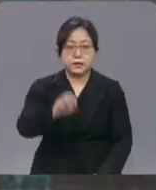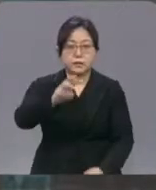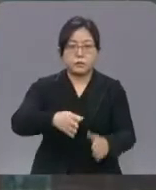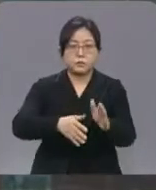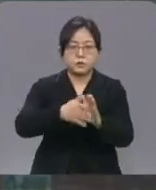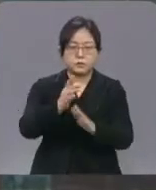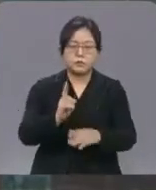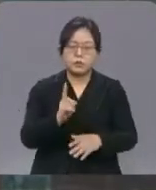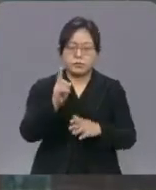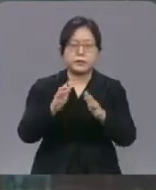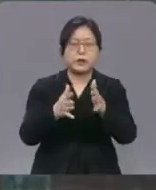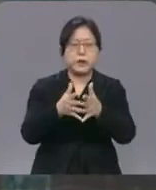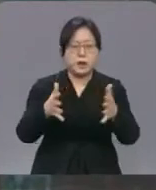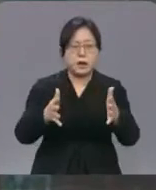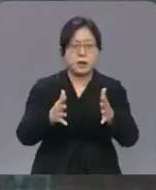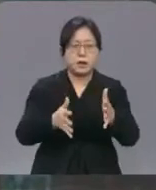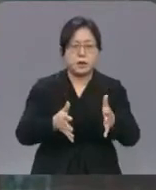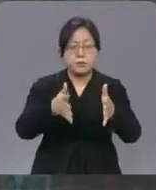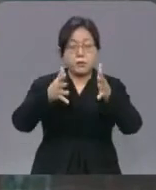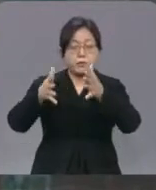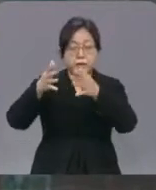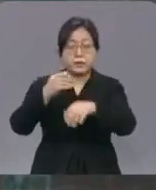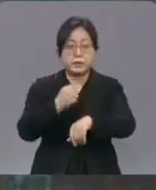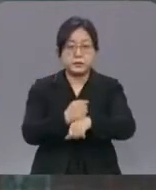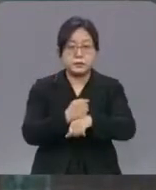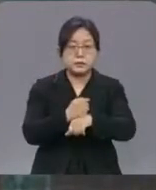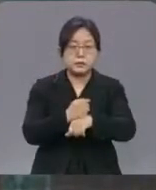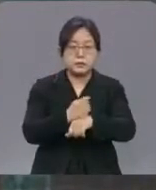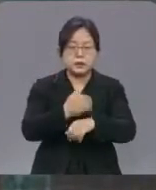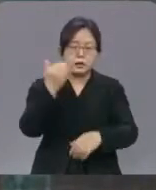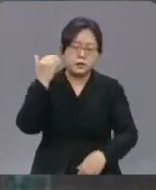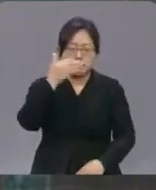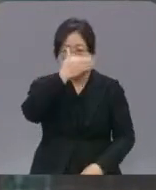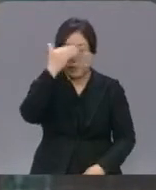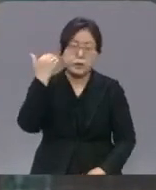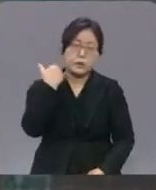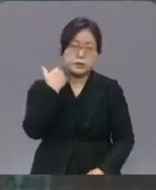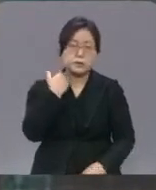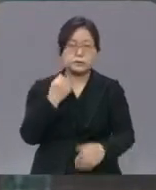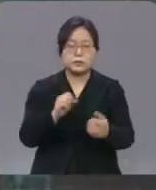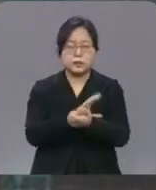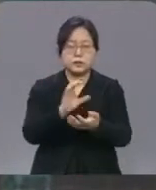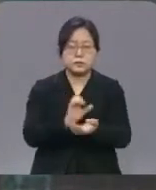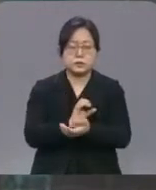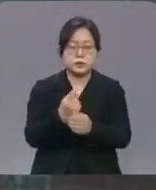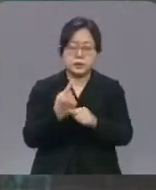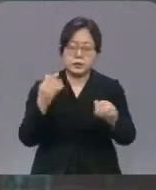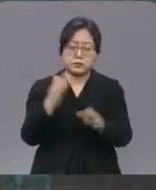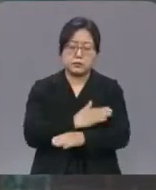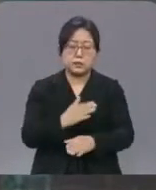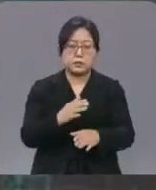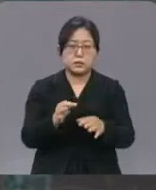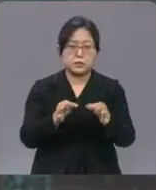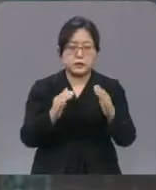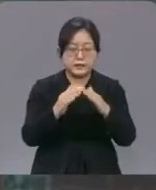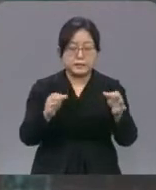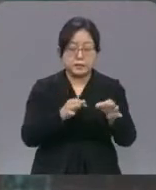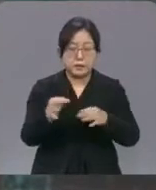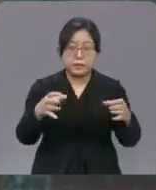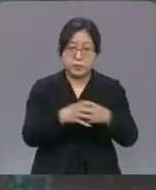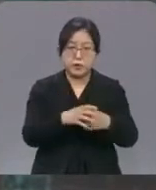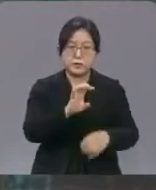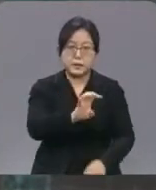광주시는 고층 아파트가 우후죽순 들어서면서 경관 훼손의 논란이 일자 지난해부터 주상 복합은